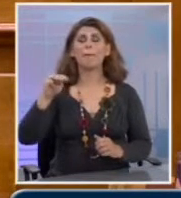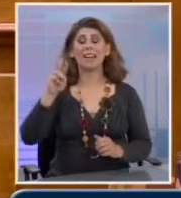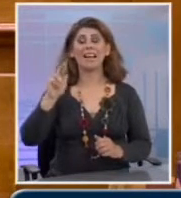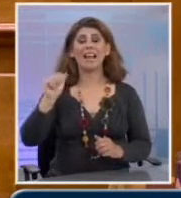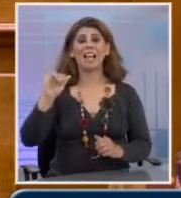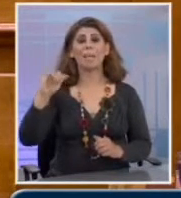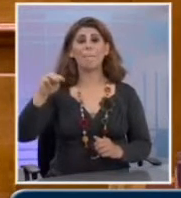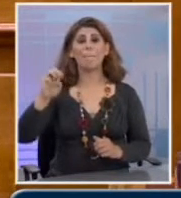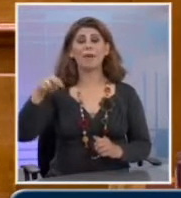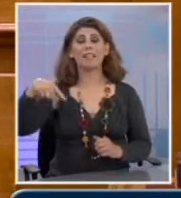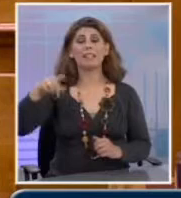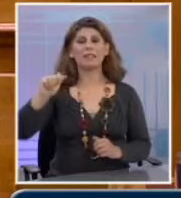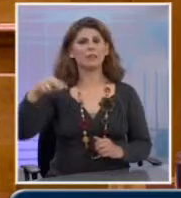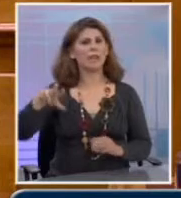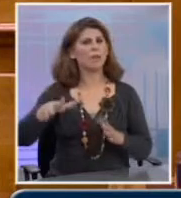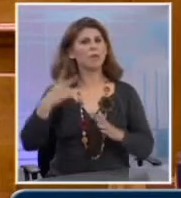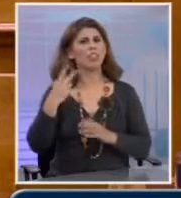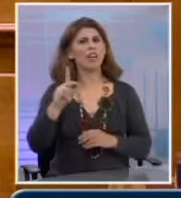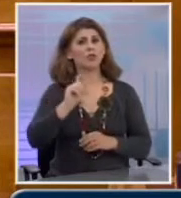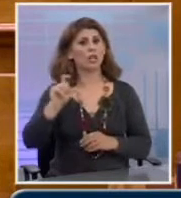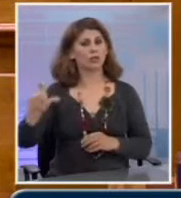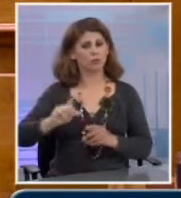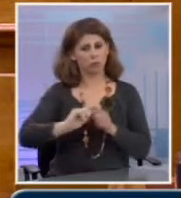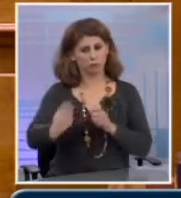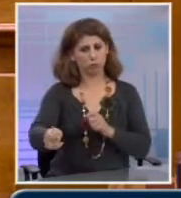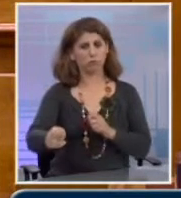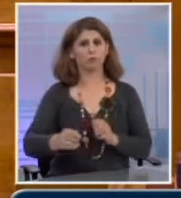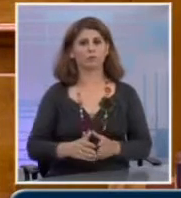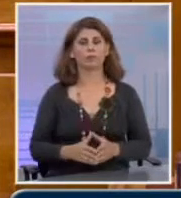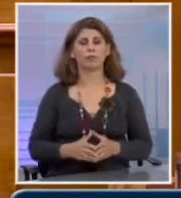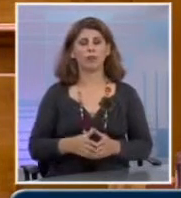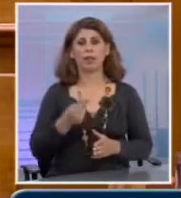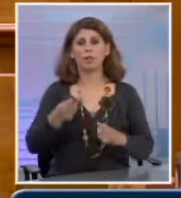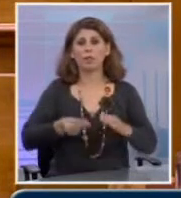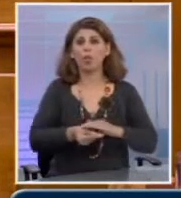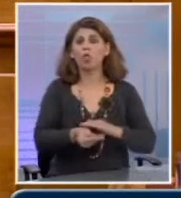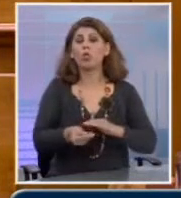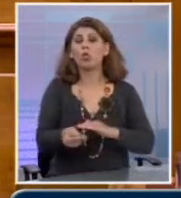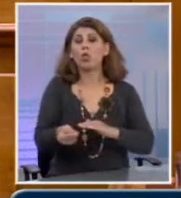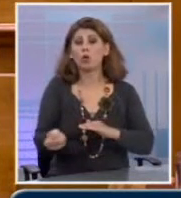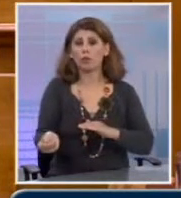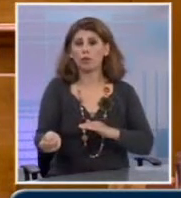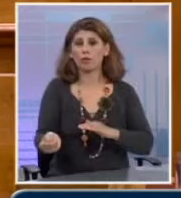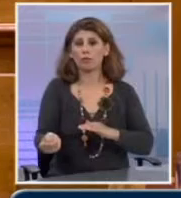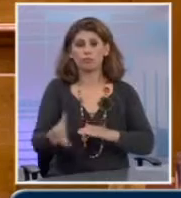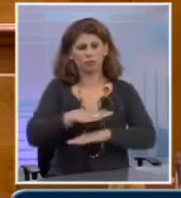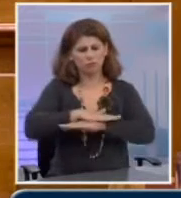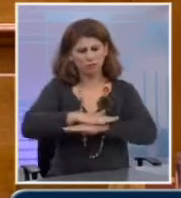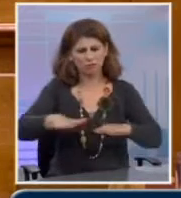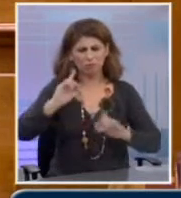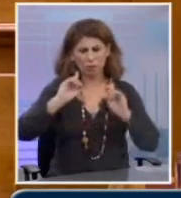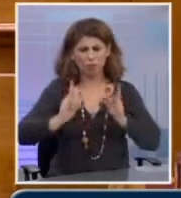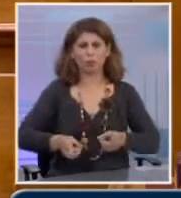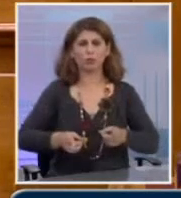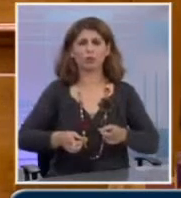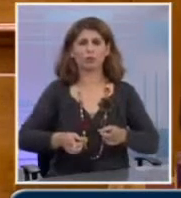Η Ραϊμένταλ μόνο προσφέρει δια του δικηγόρου του γύρω στα 200 εκατομμύρια για τη δωροδοκία η οποία τελεσίδικα αποφασίστηκε σε